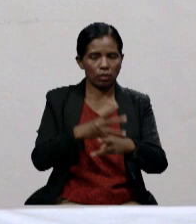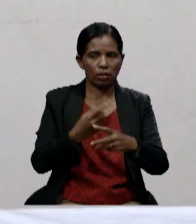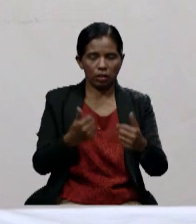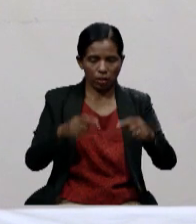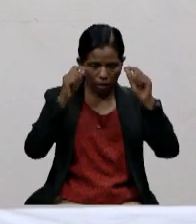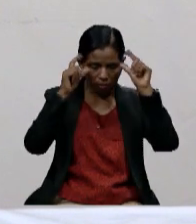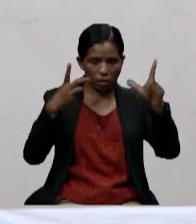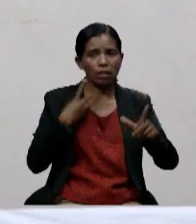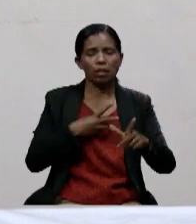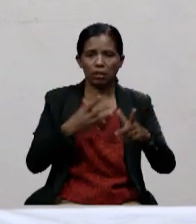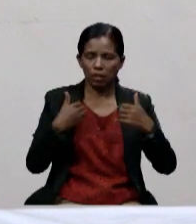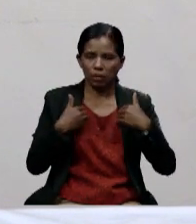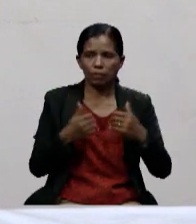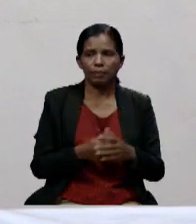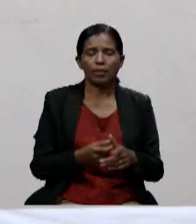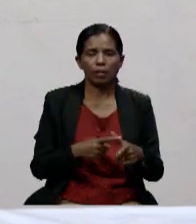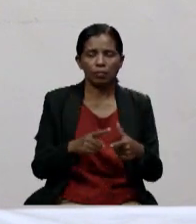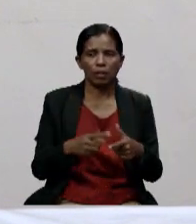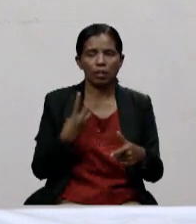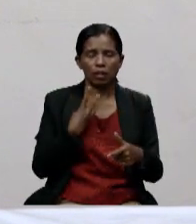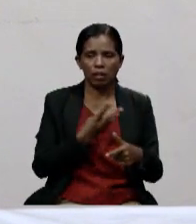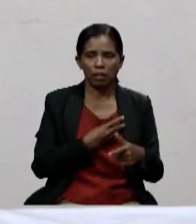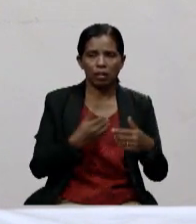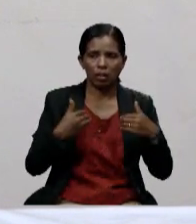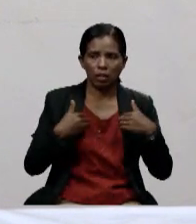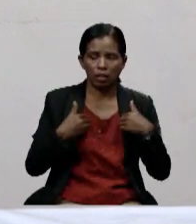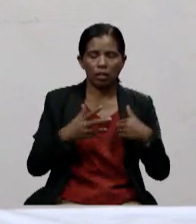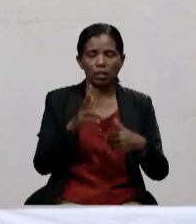iha. E depois itamos iha quase